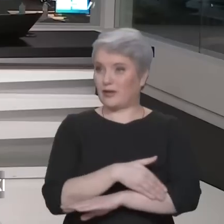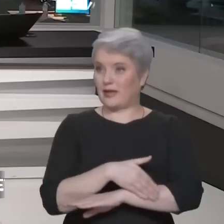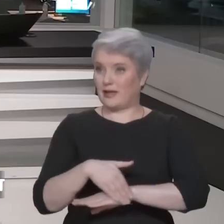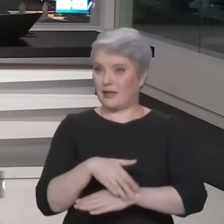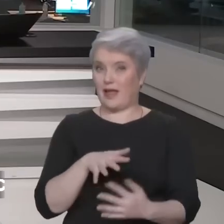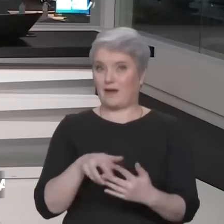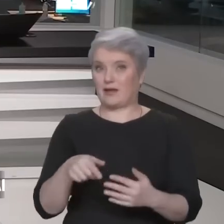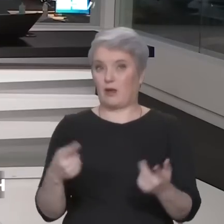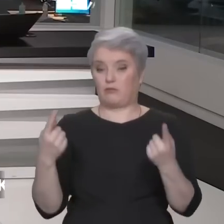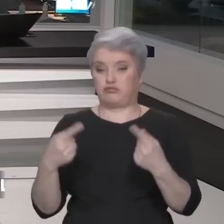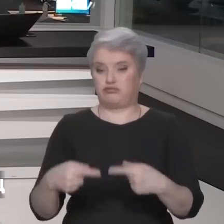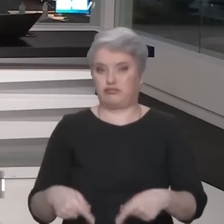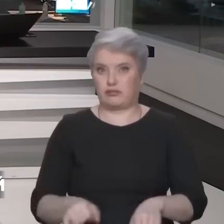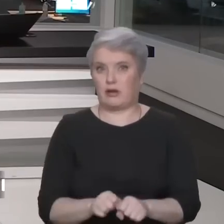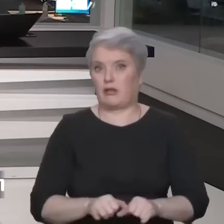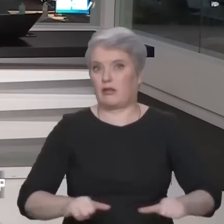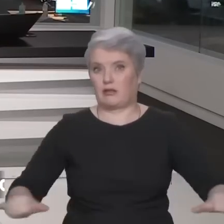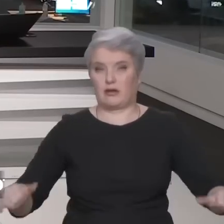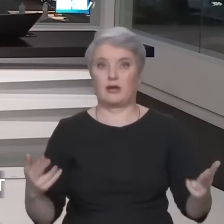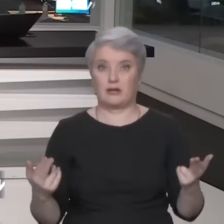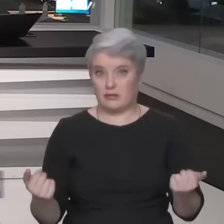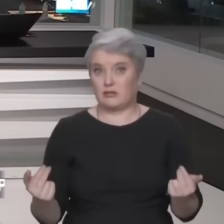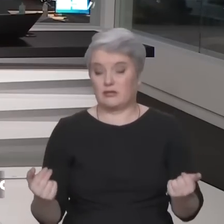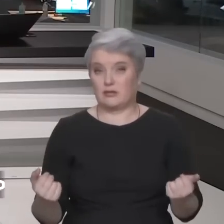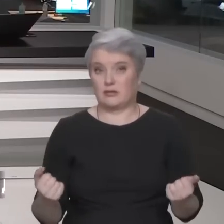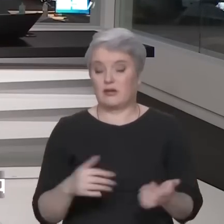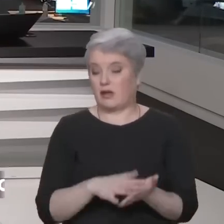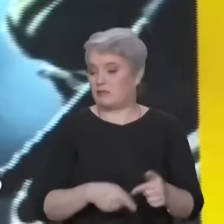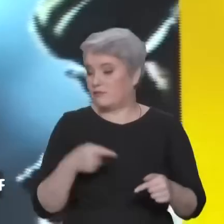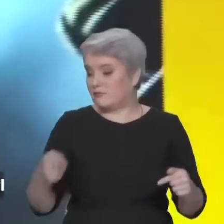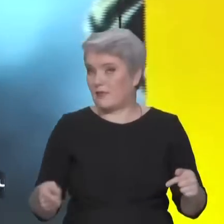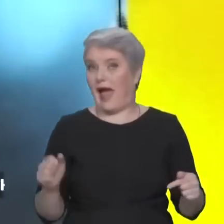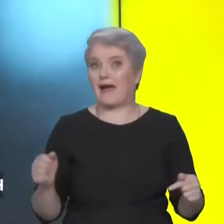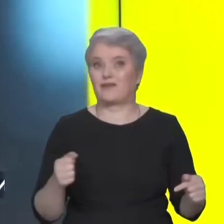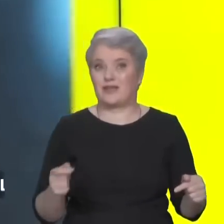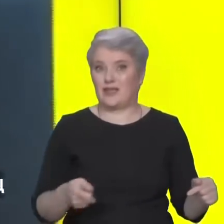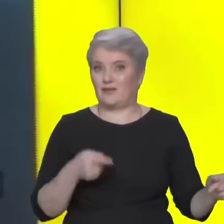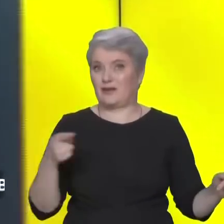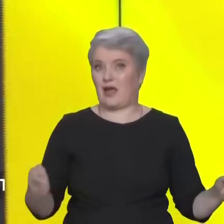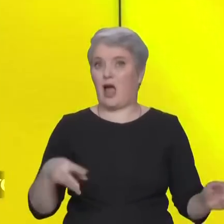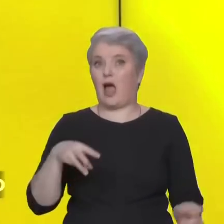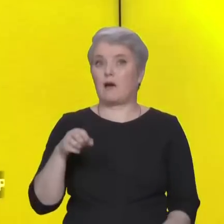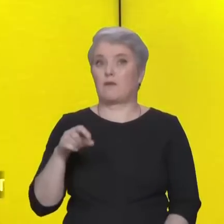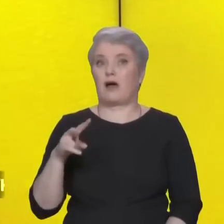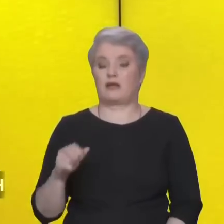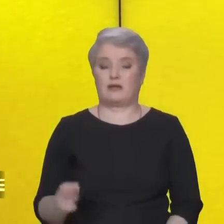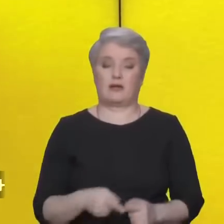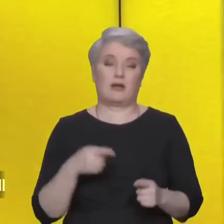там посипеться. І... Саме так. Потім продовжимо. Авдіївка, Мар'їнка, ну, знову ж таки,